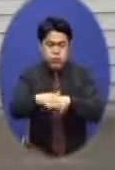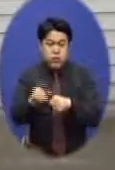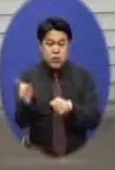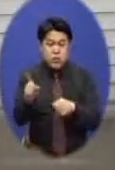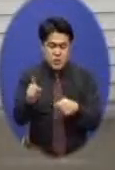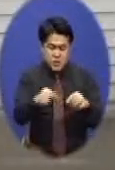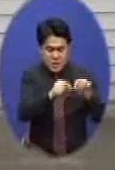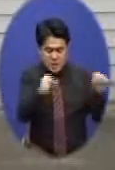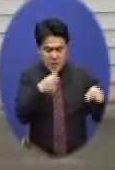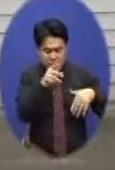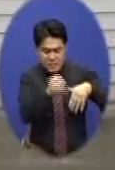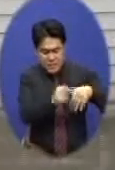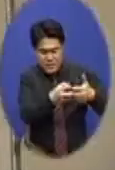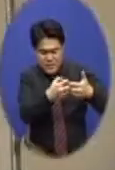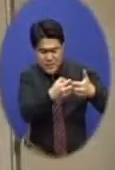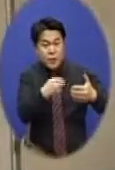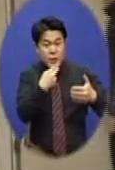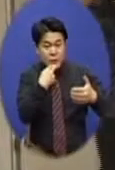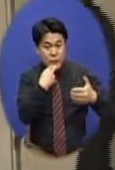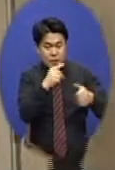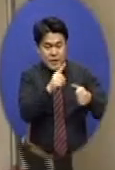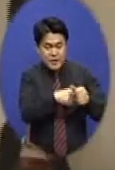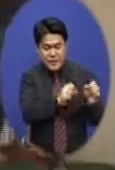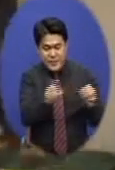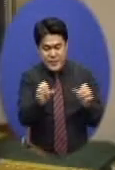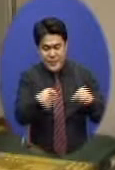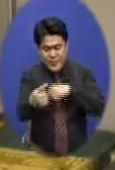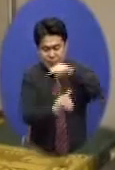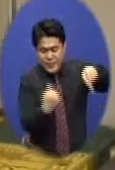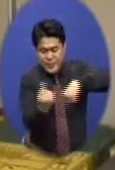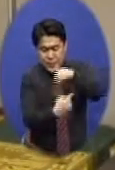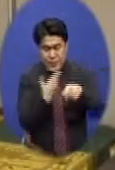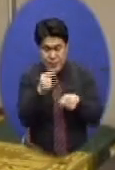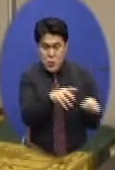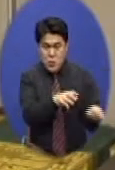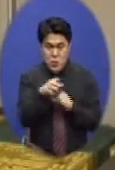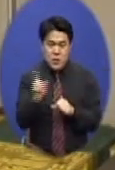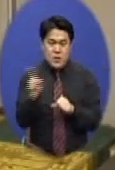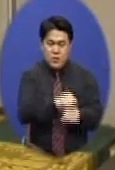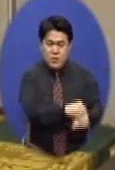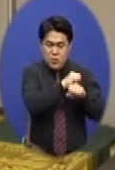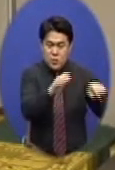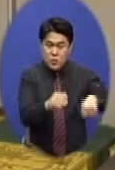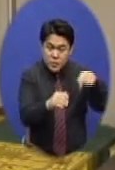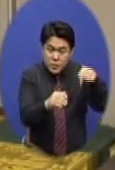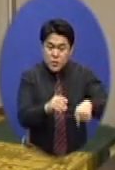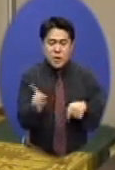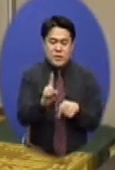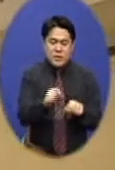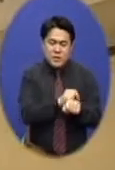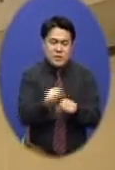표면에 얼어붙지 않도록 설계한 장치입니다. 고습도 유니쿨러를 이용하면 저장고 내 별도의 가습을 하지